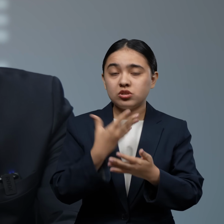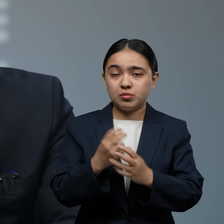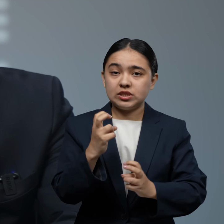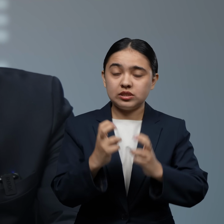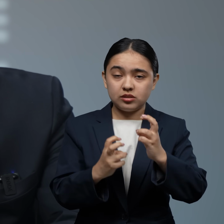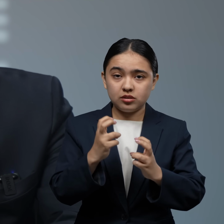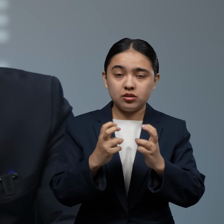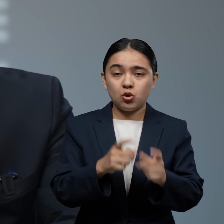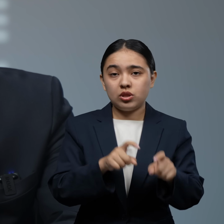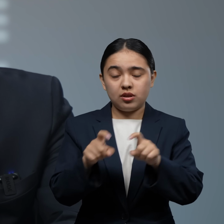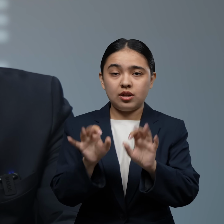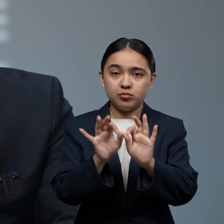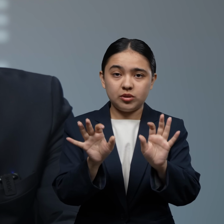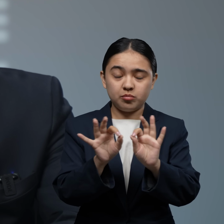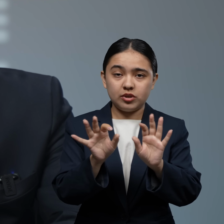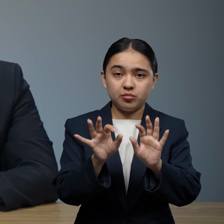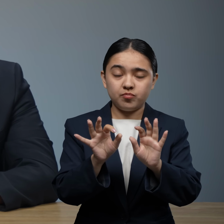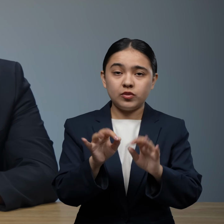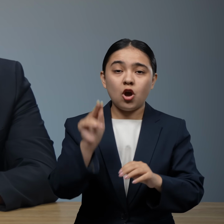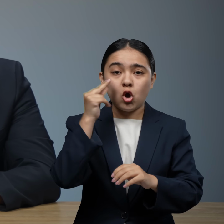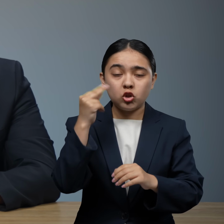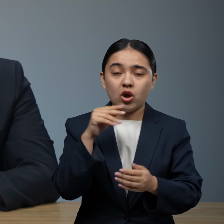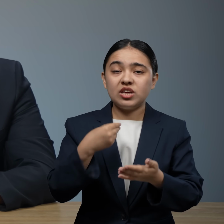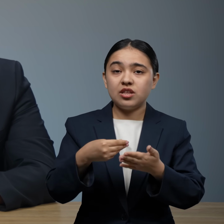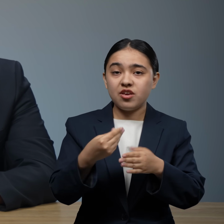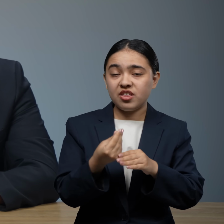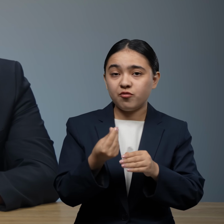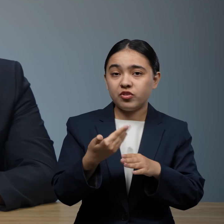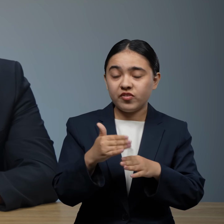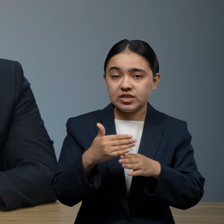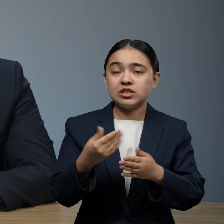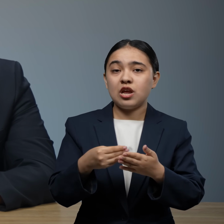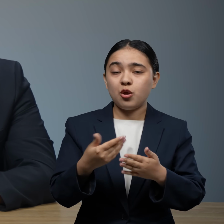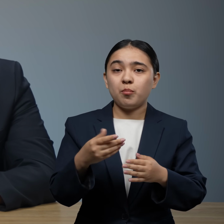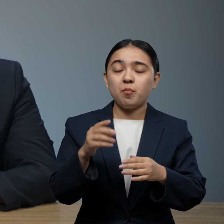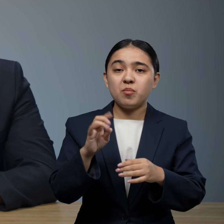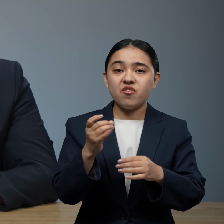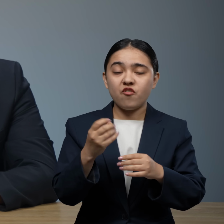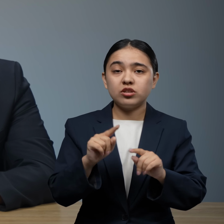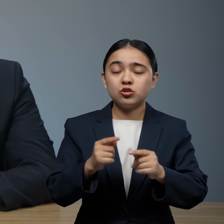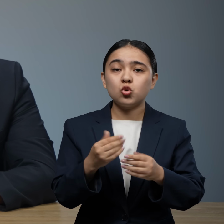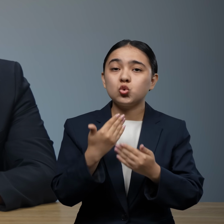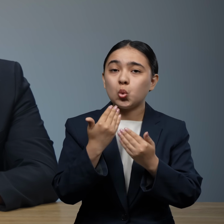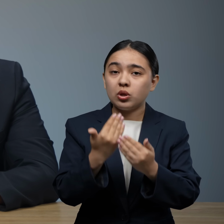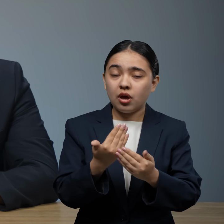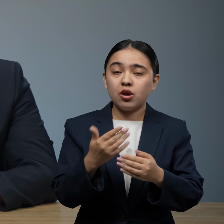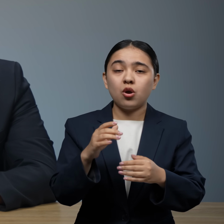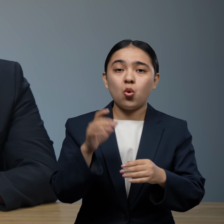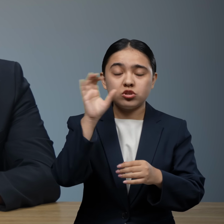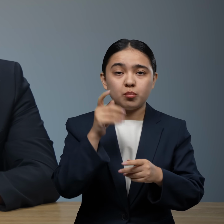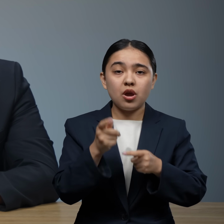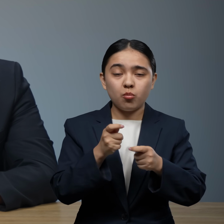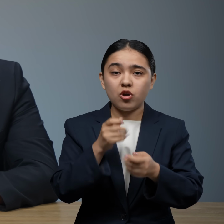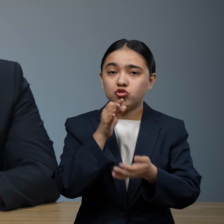ham o'zimizda ishlab chiqarishga o'tilishi aytilmoqda. Xitoylik investorlarning BYD importini cheklash bo'yicha yo'llagan so'roviga